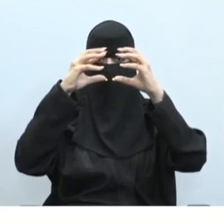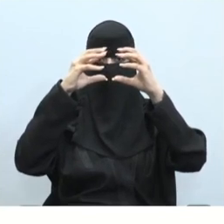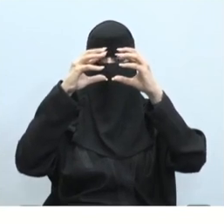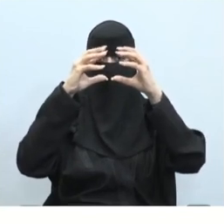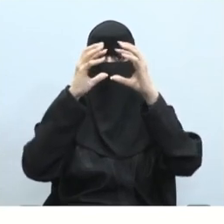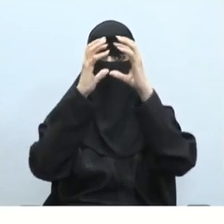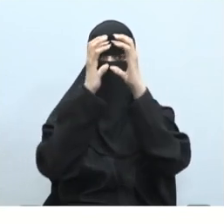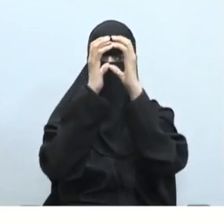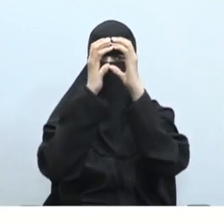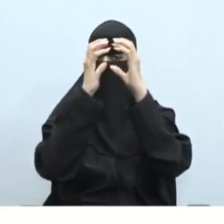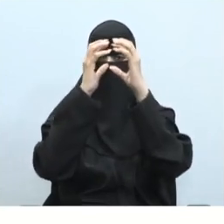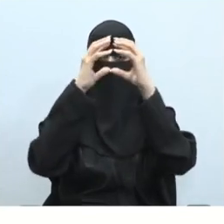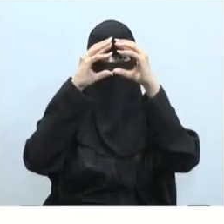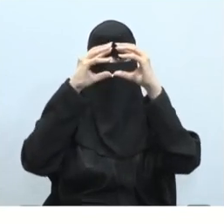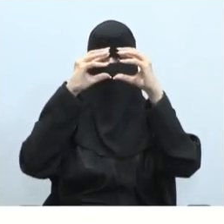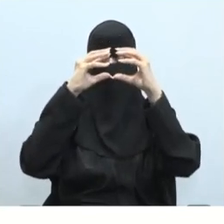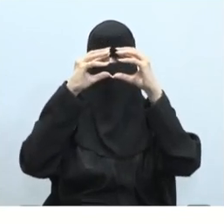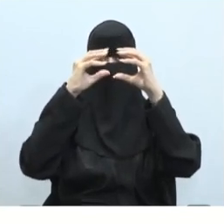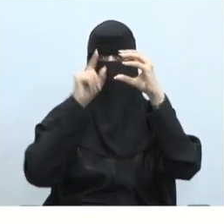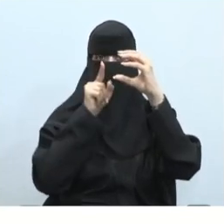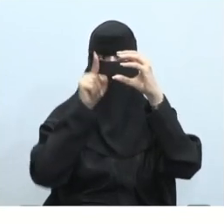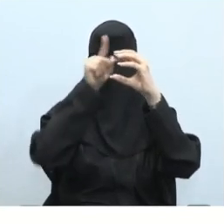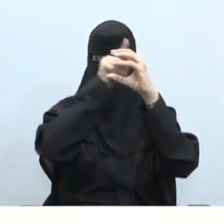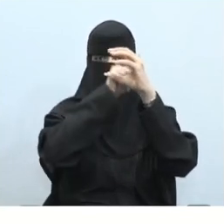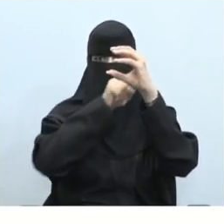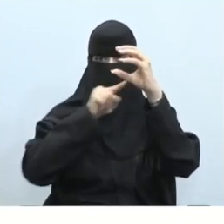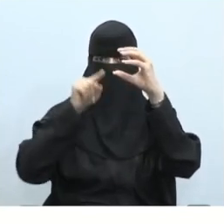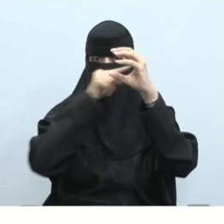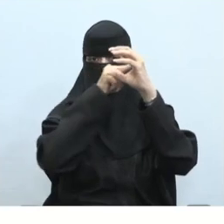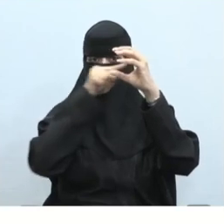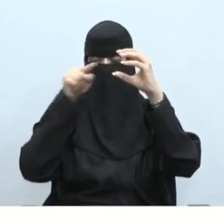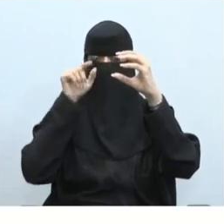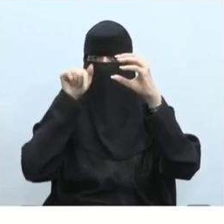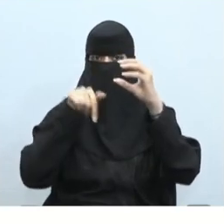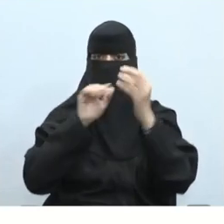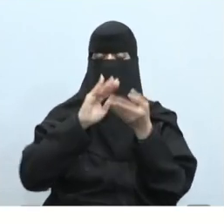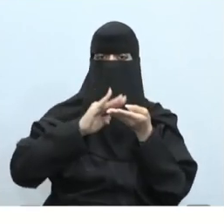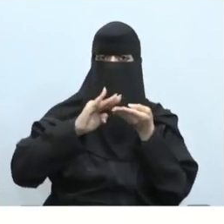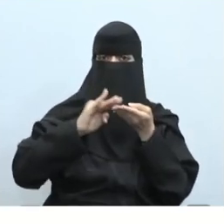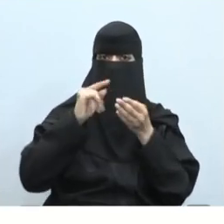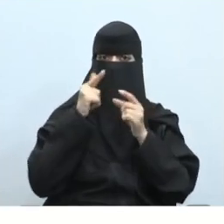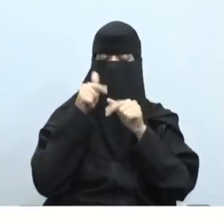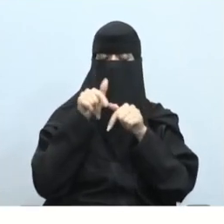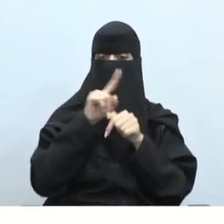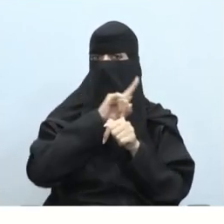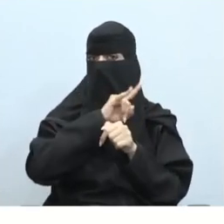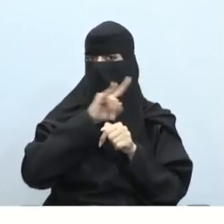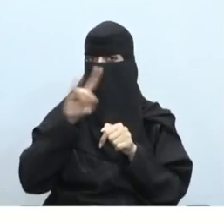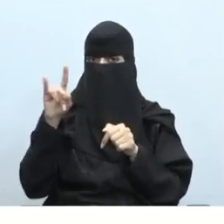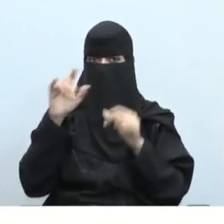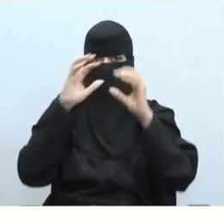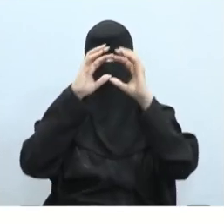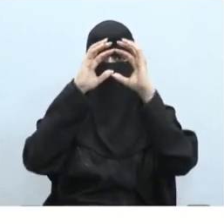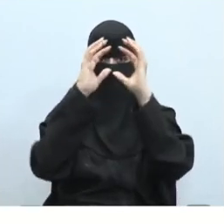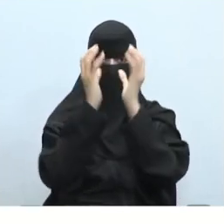ما معنى ذلك او كيف نثبت ذلك اذا الارض ابناء وبنات الطلاب ليست